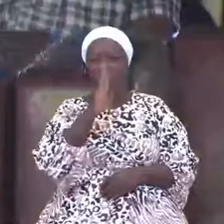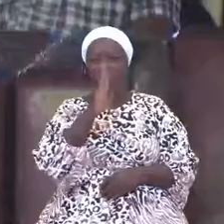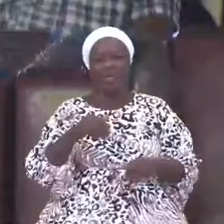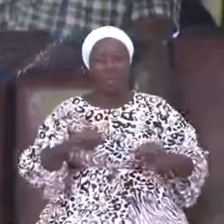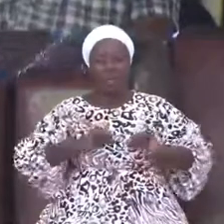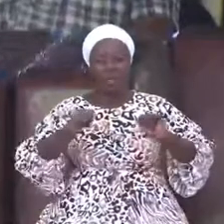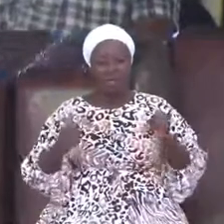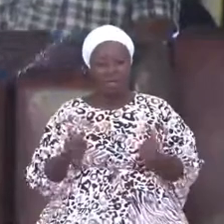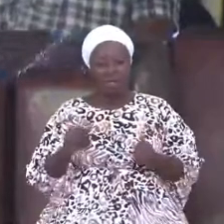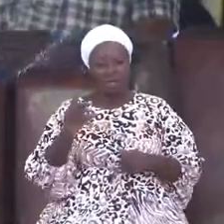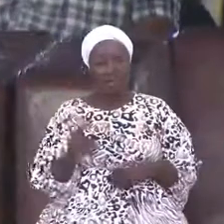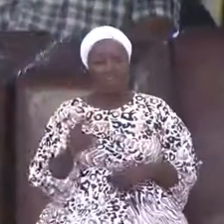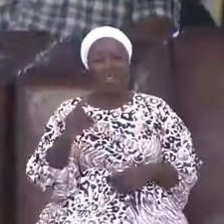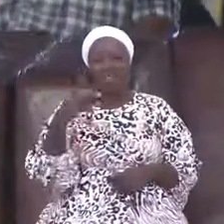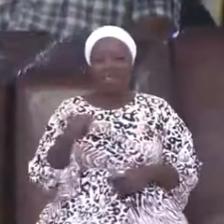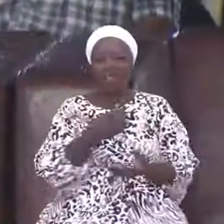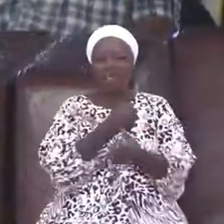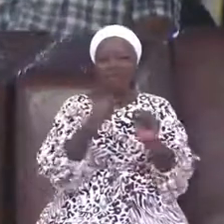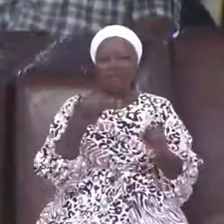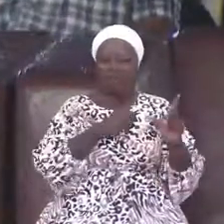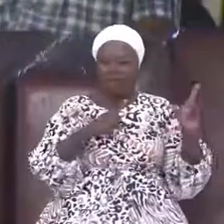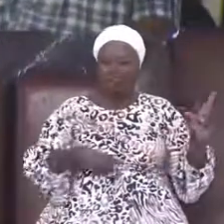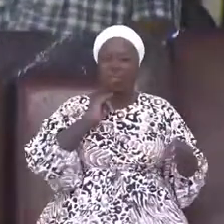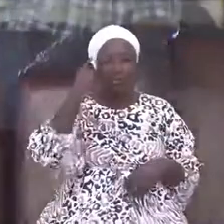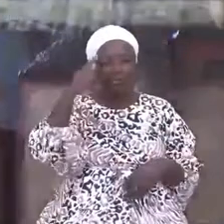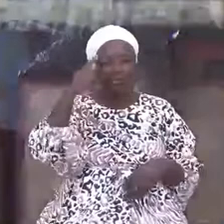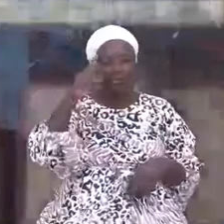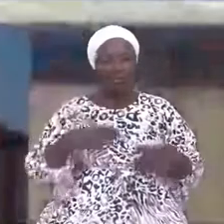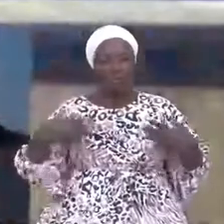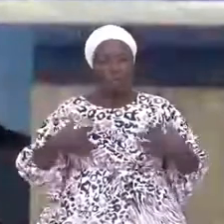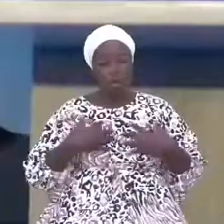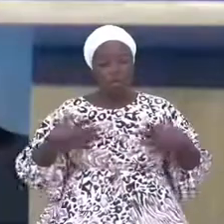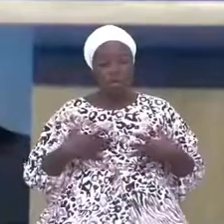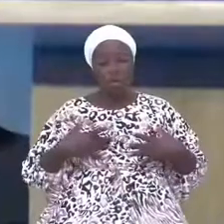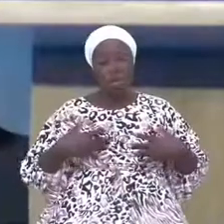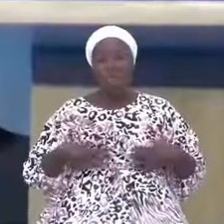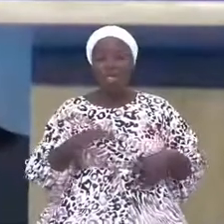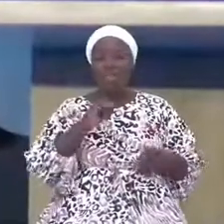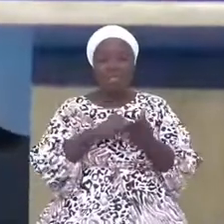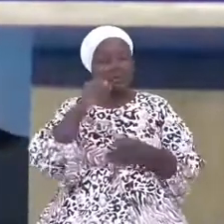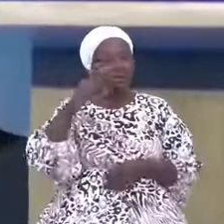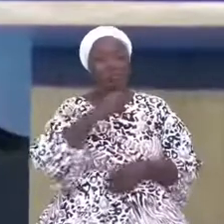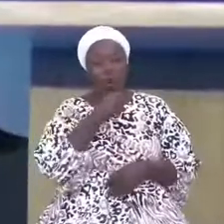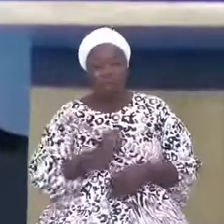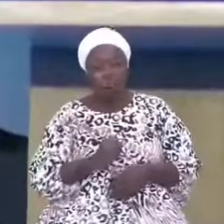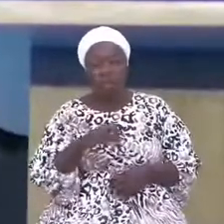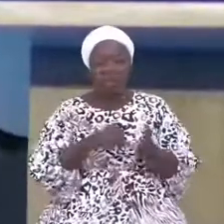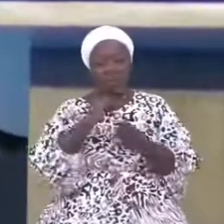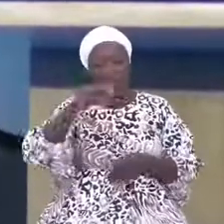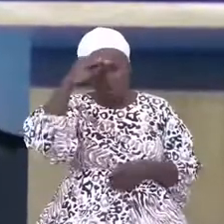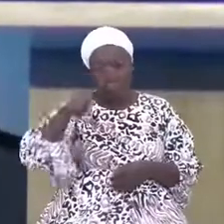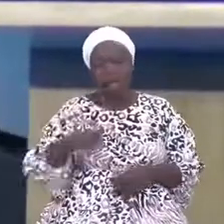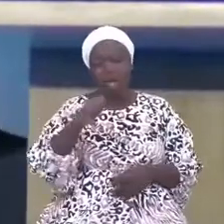demandes ce soir, tu ne vas pas être privé de cela. Le salut du Seigneur, c'est pour les